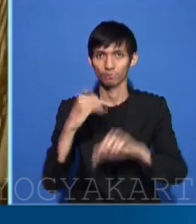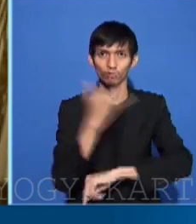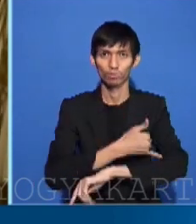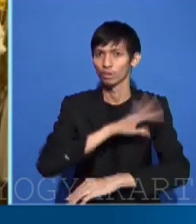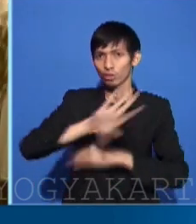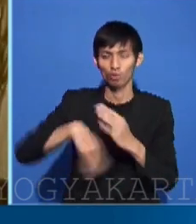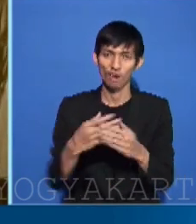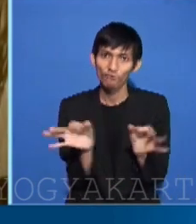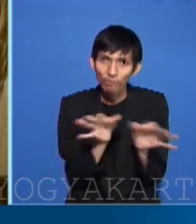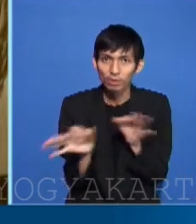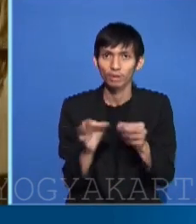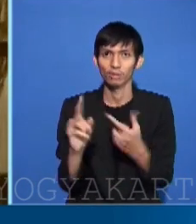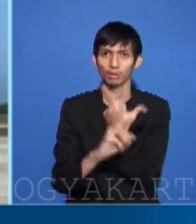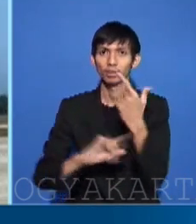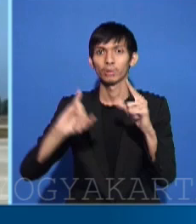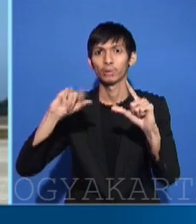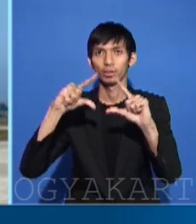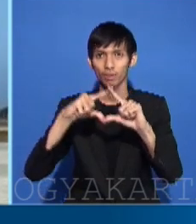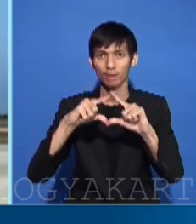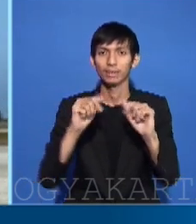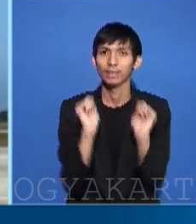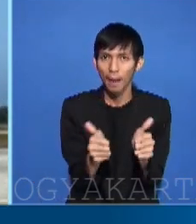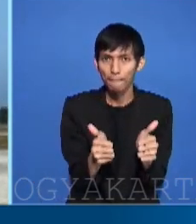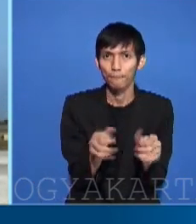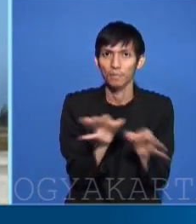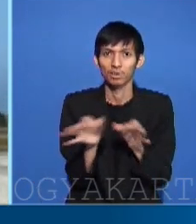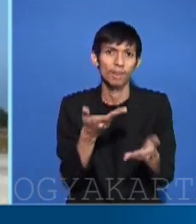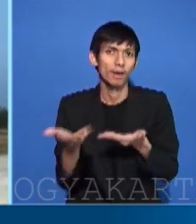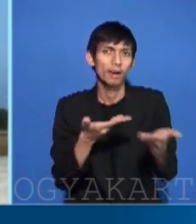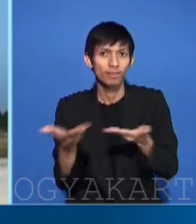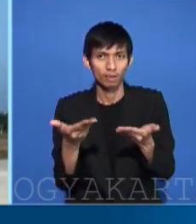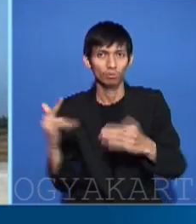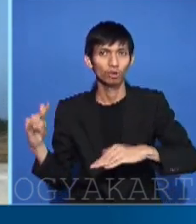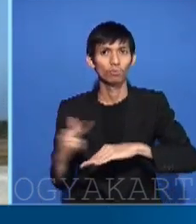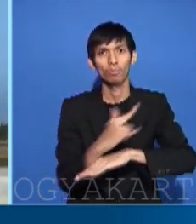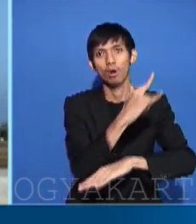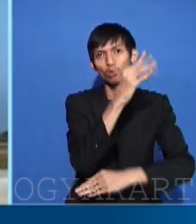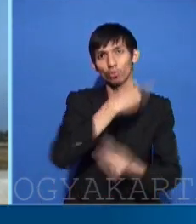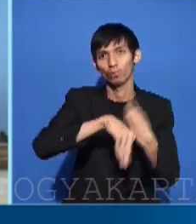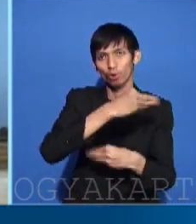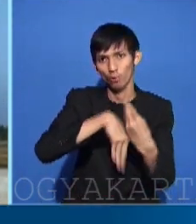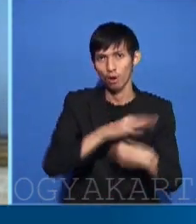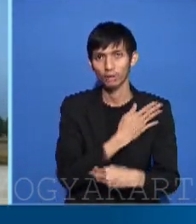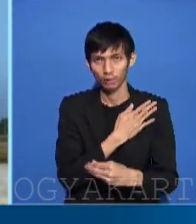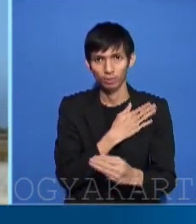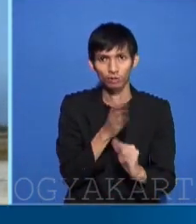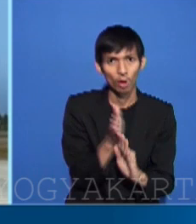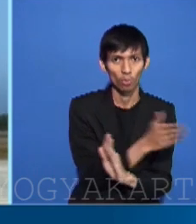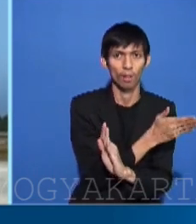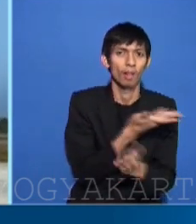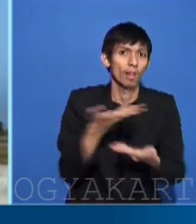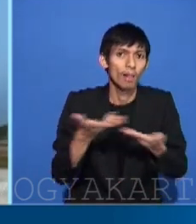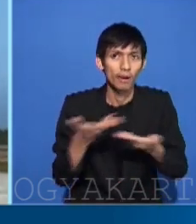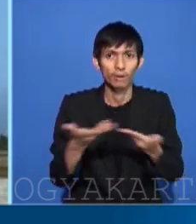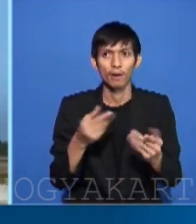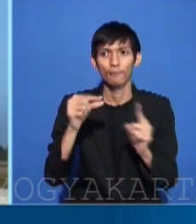YIA telah siap mengakomodir layanan baru ini. Ia menjelaskan penerbangan umroh sebelumnya telah beroperasi di YIA dengan dilayani maskapai